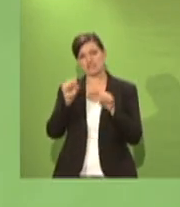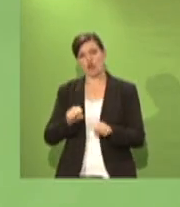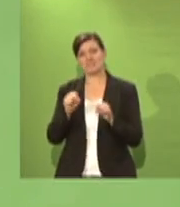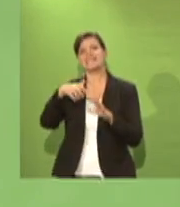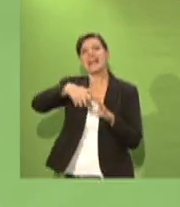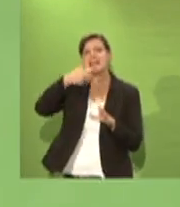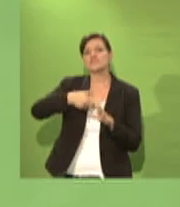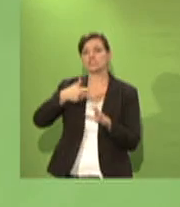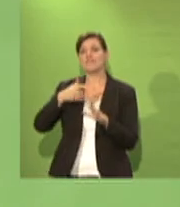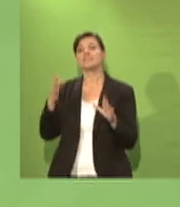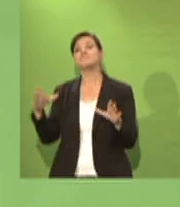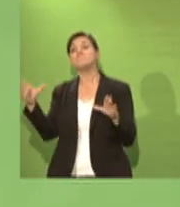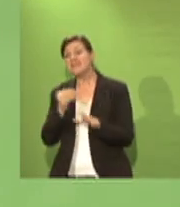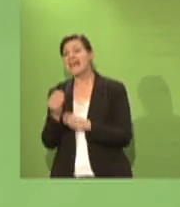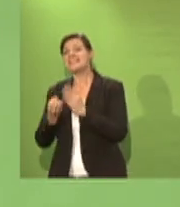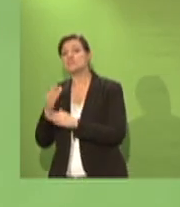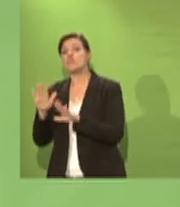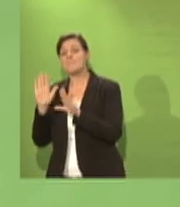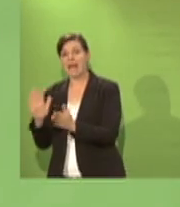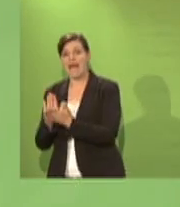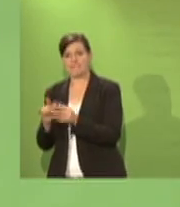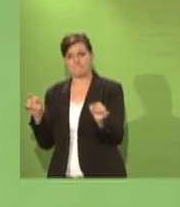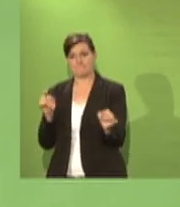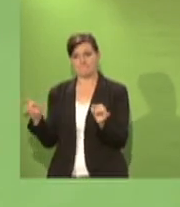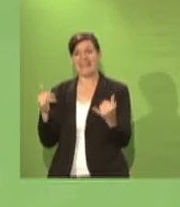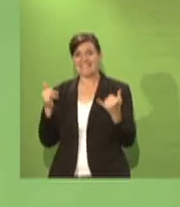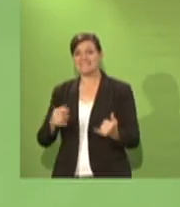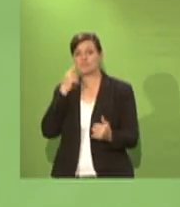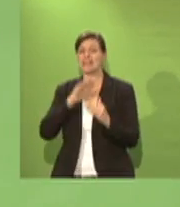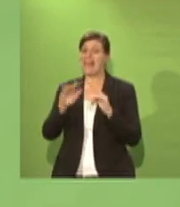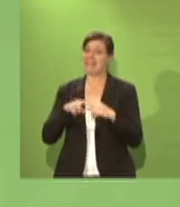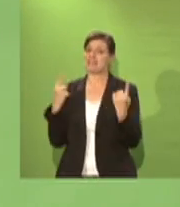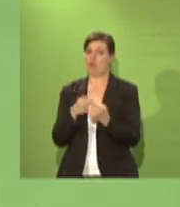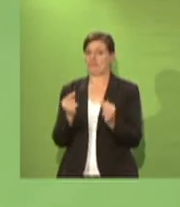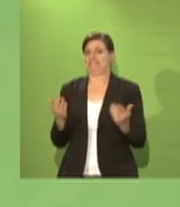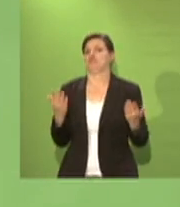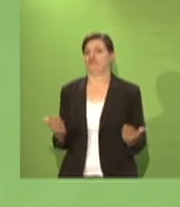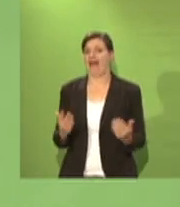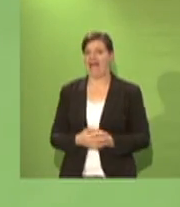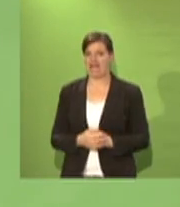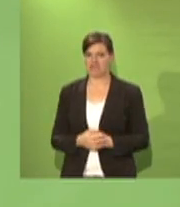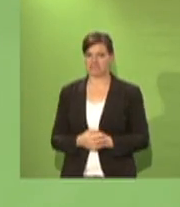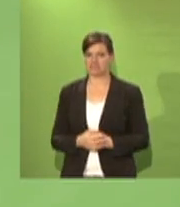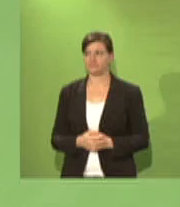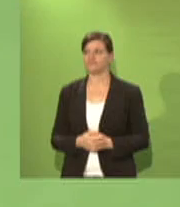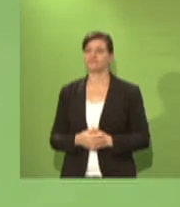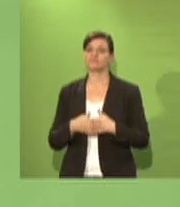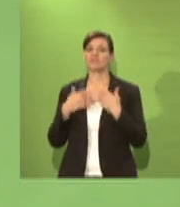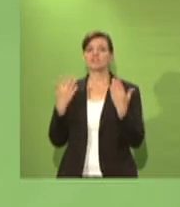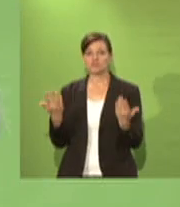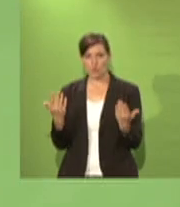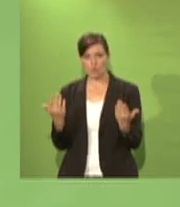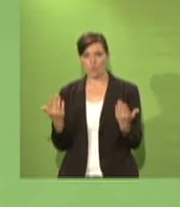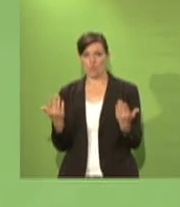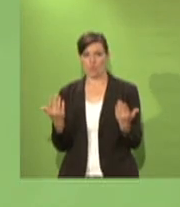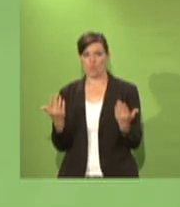Landwirtschaft, Natur erhalten, dass da der ländliche Raum momentan schwächelt. Und das sind die Folgen der